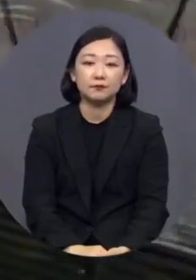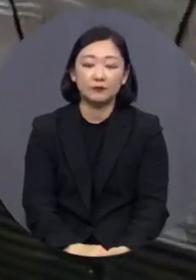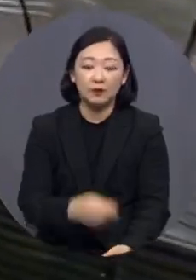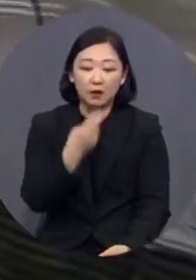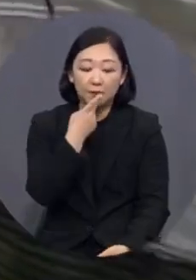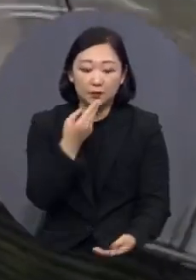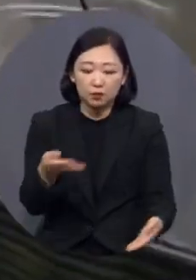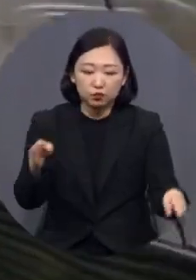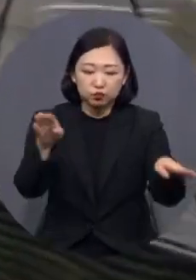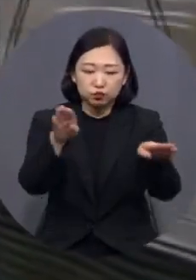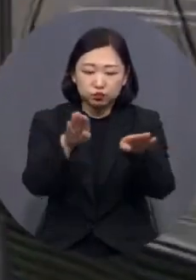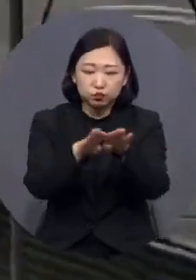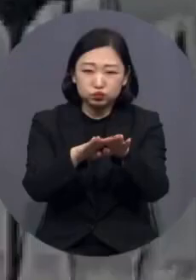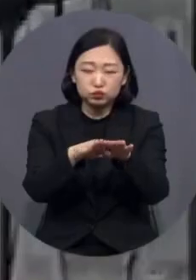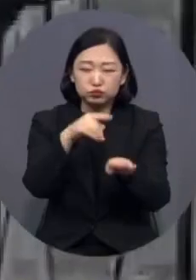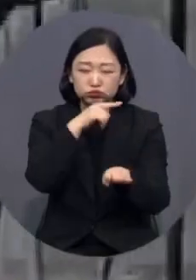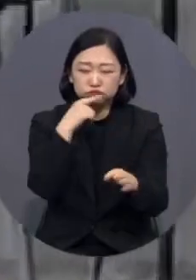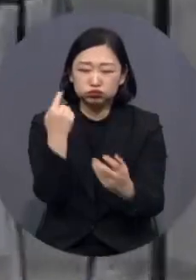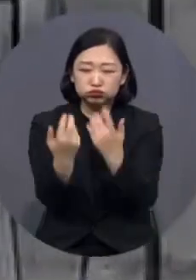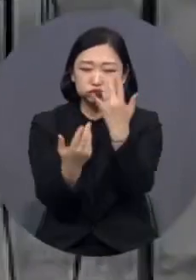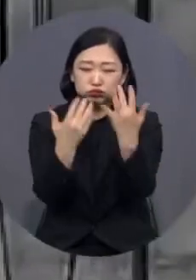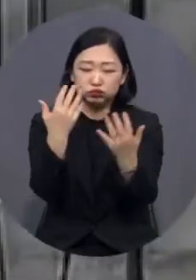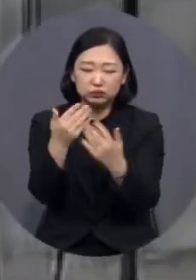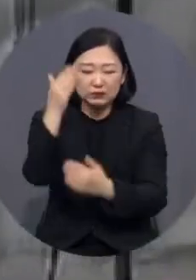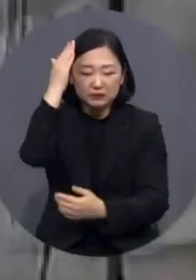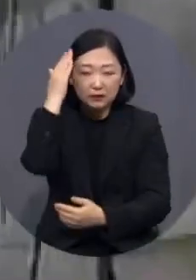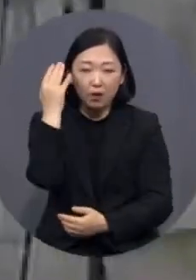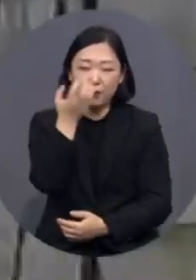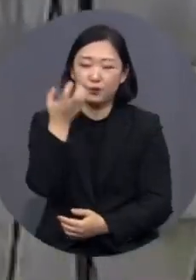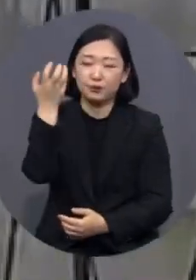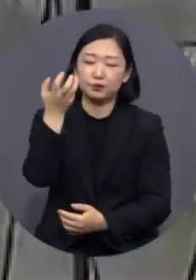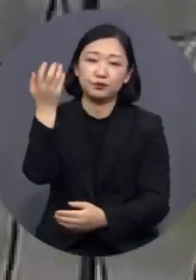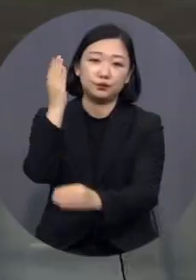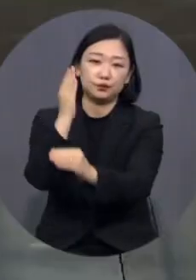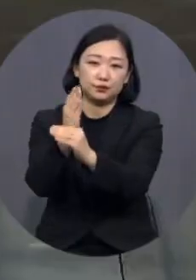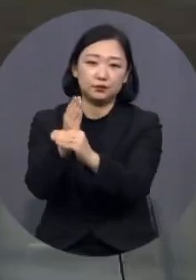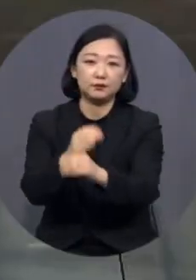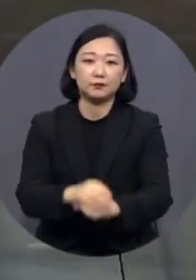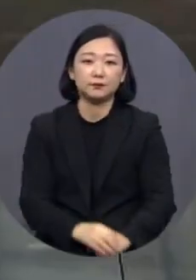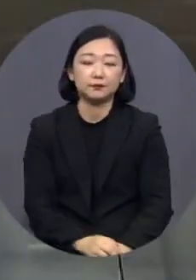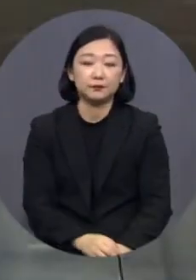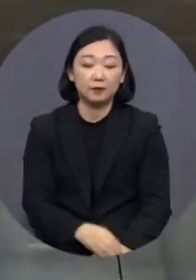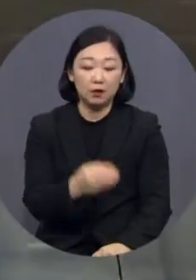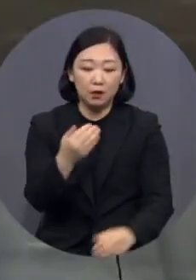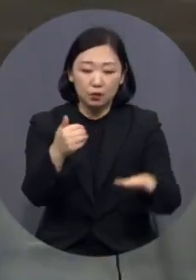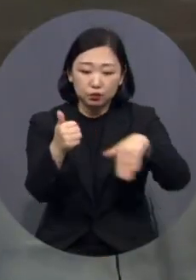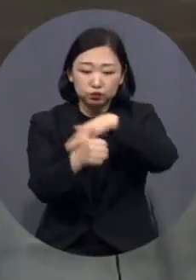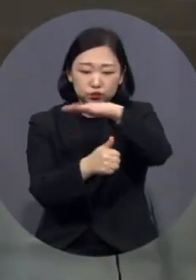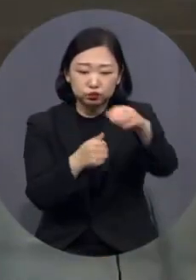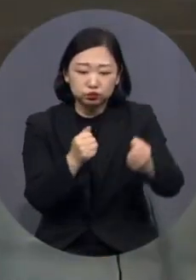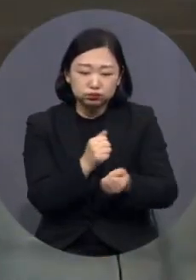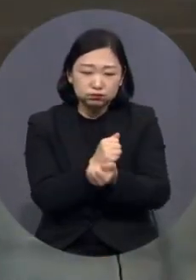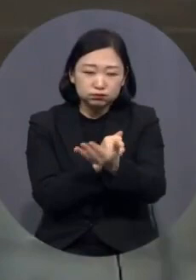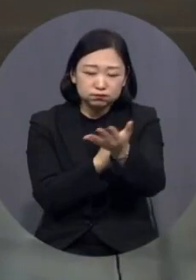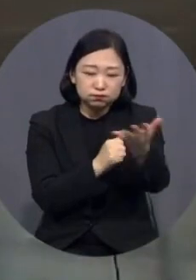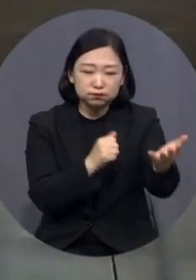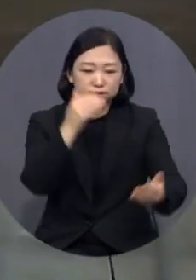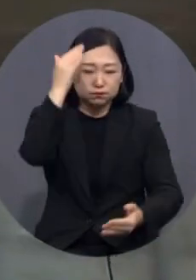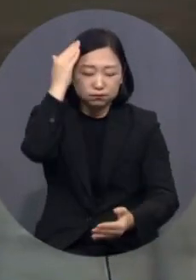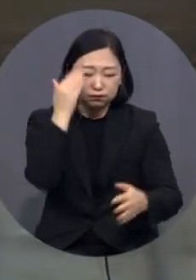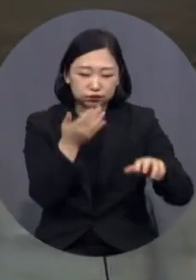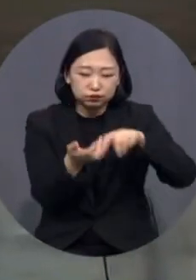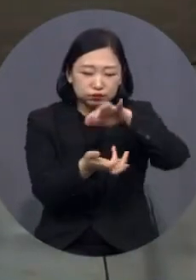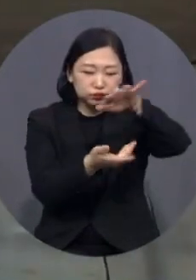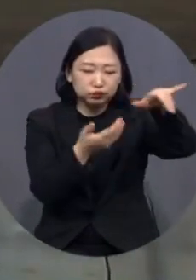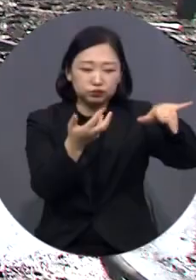비닐하우스 위로 붉은 화염과 함께 검은 연기가 쉴 새 없이 솟구칩니다. 연기는 주변으로 퍼지며 진한 먹구름처럼